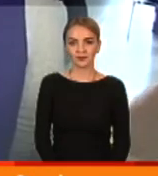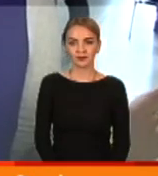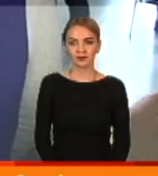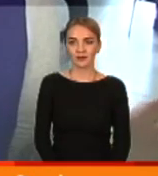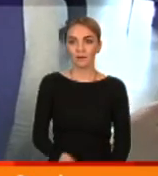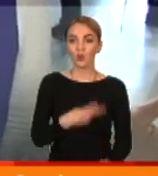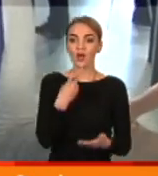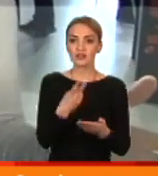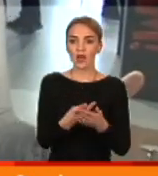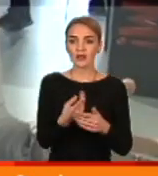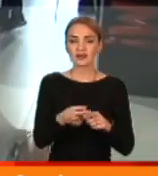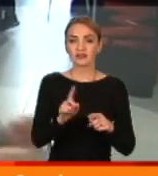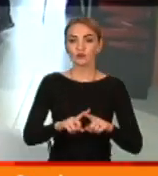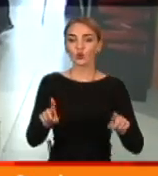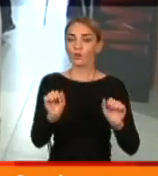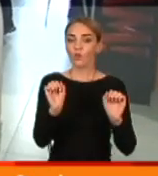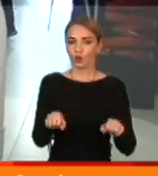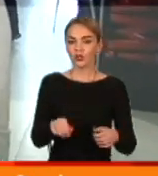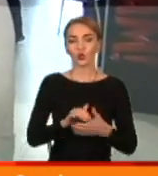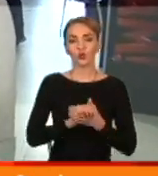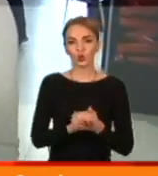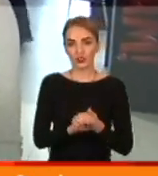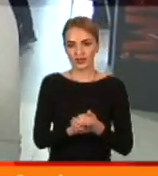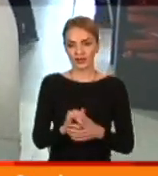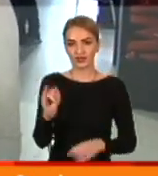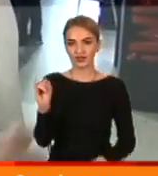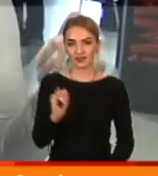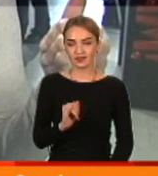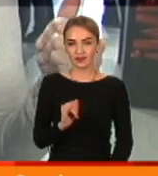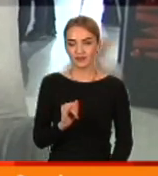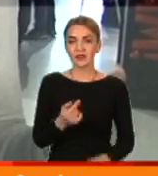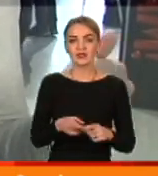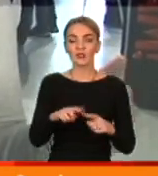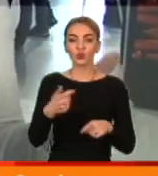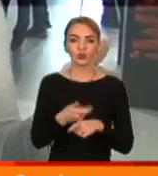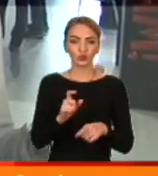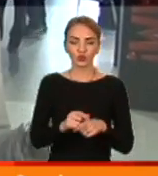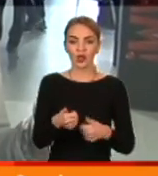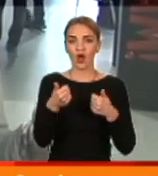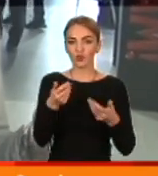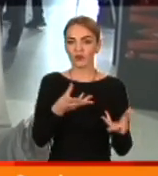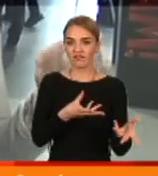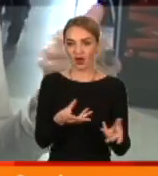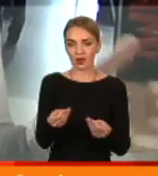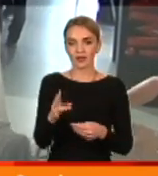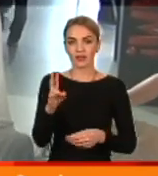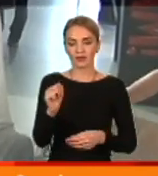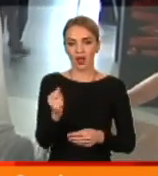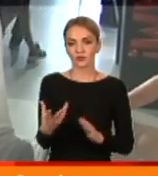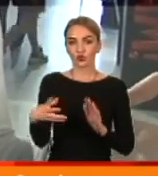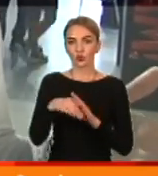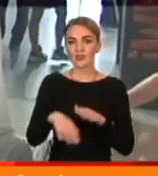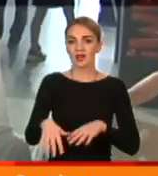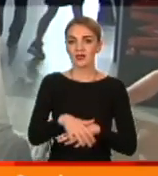Ми показали тим самим, що можна дружити, і це дуже гарно впливає на